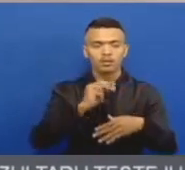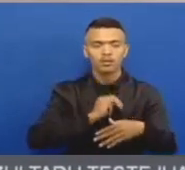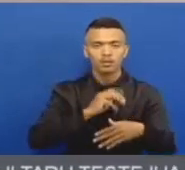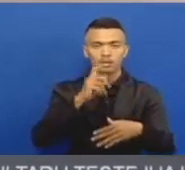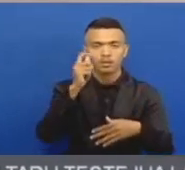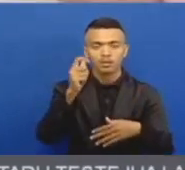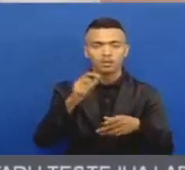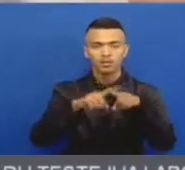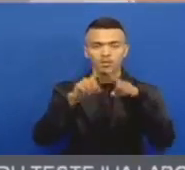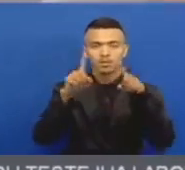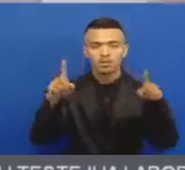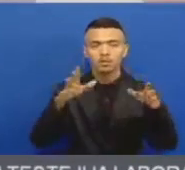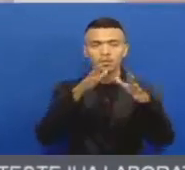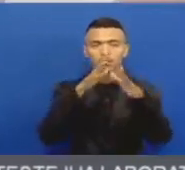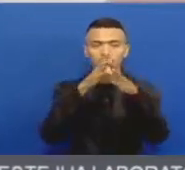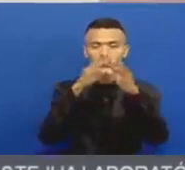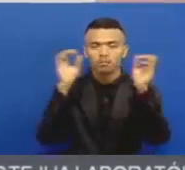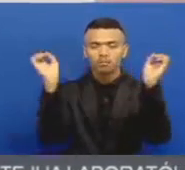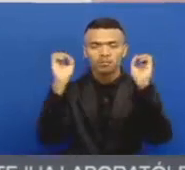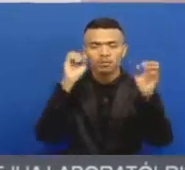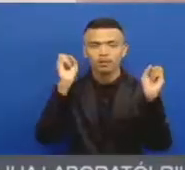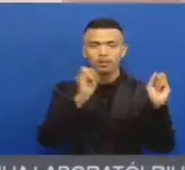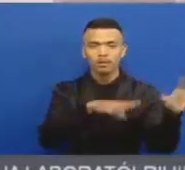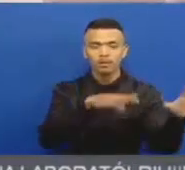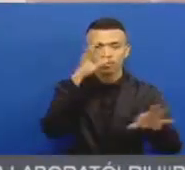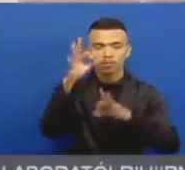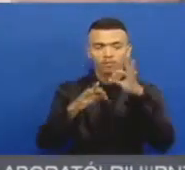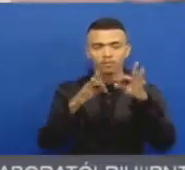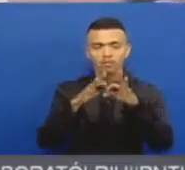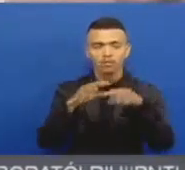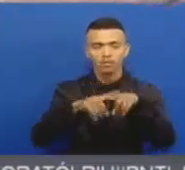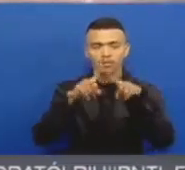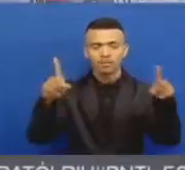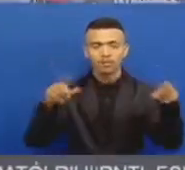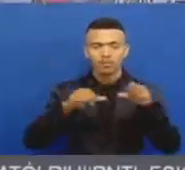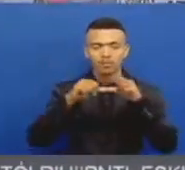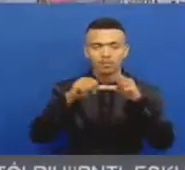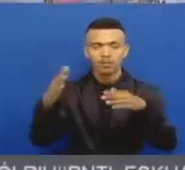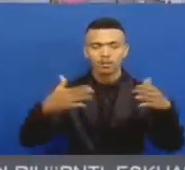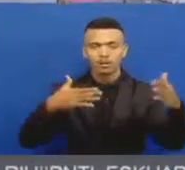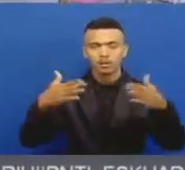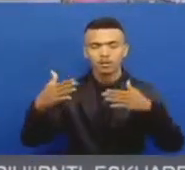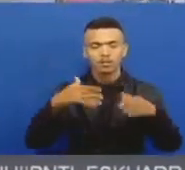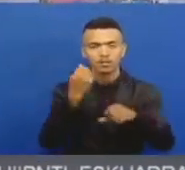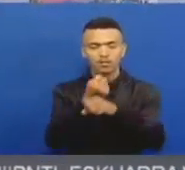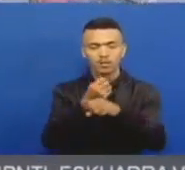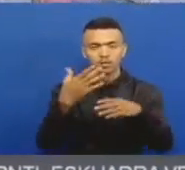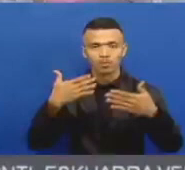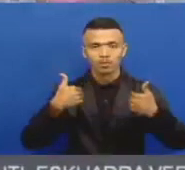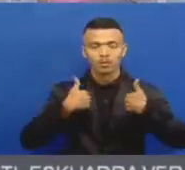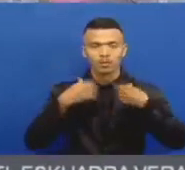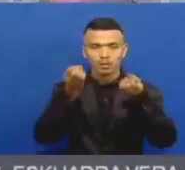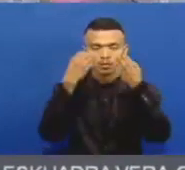be idosa ne lala com vontade no continuo halibur fatuk no ahurui iheta si ibu hodi